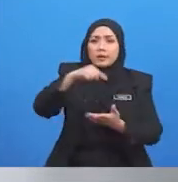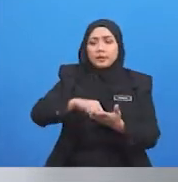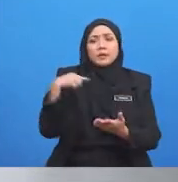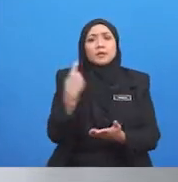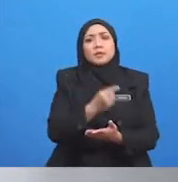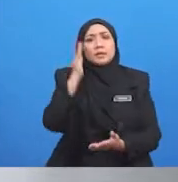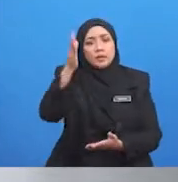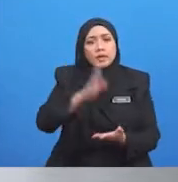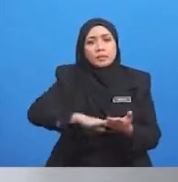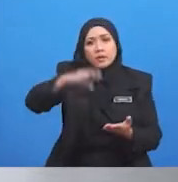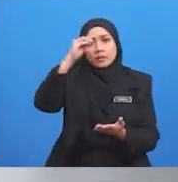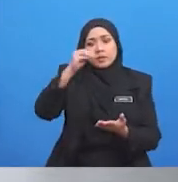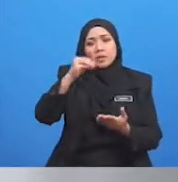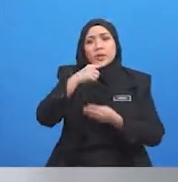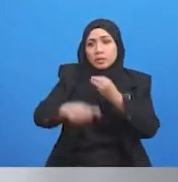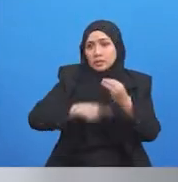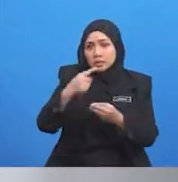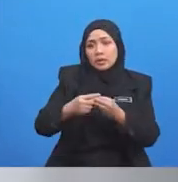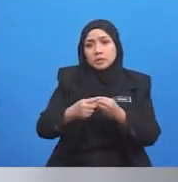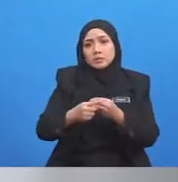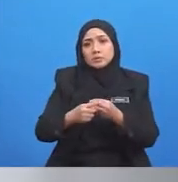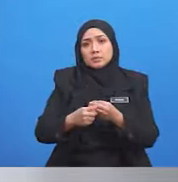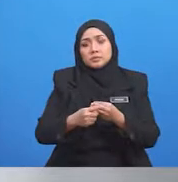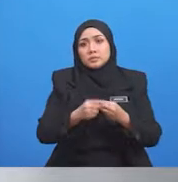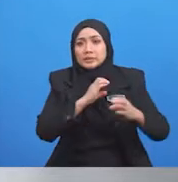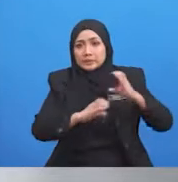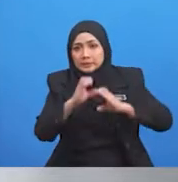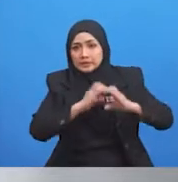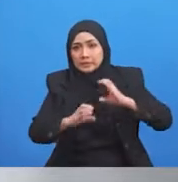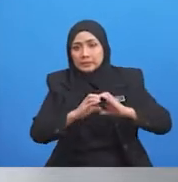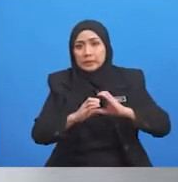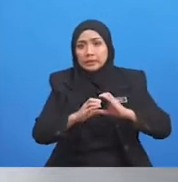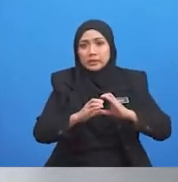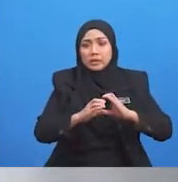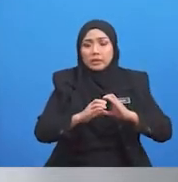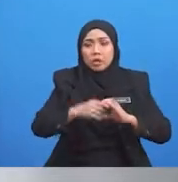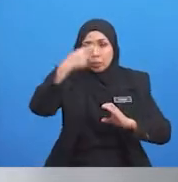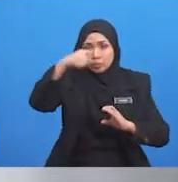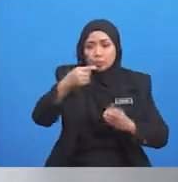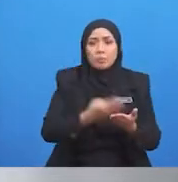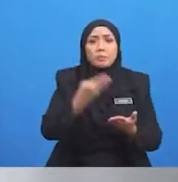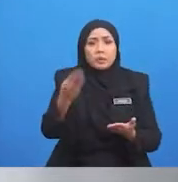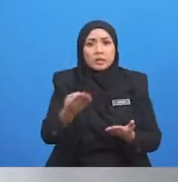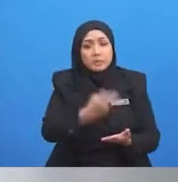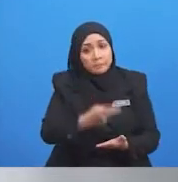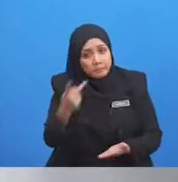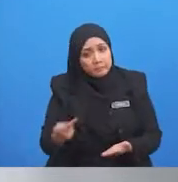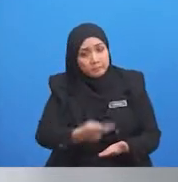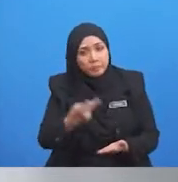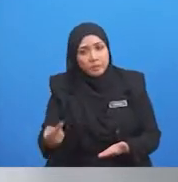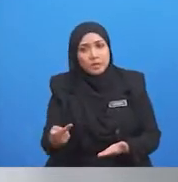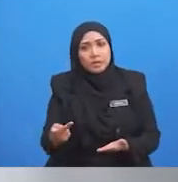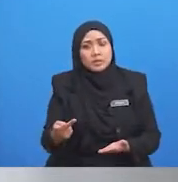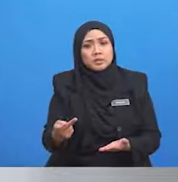akan belajar berkenaan ciri-ciri yang menarik perhatian pengguna untuk membeli produk serta